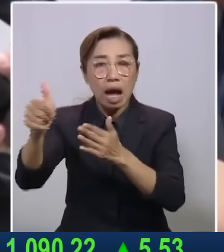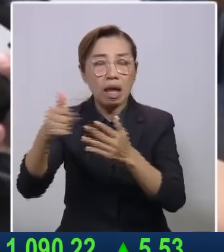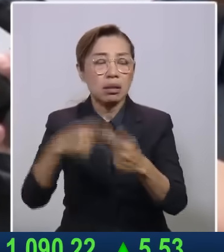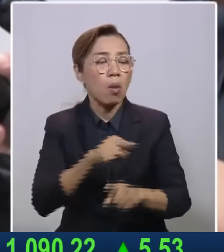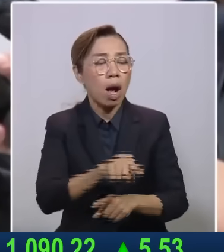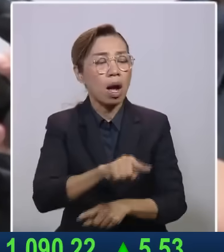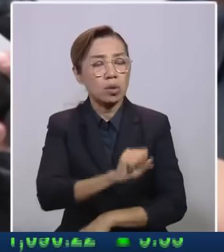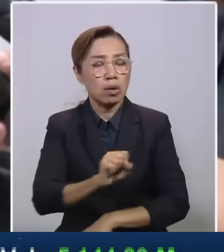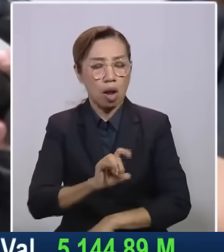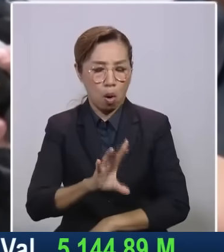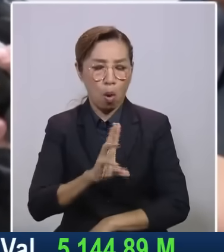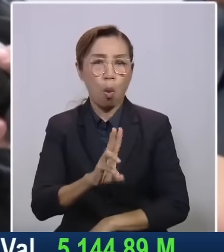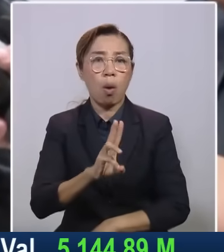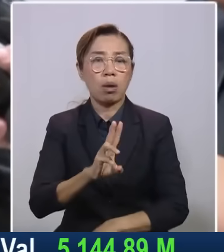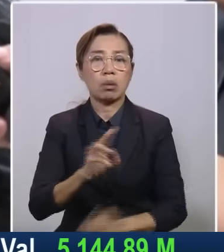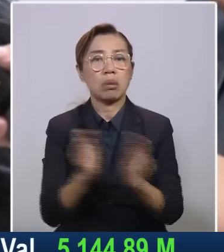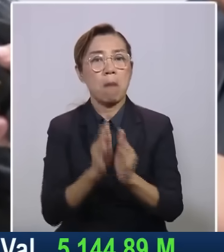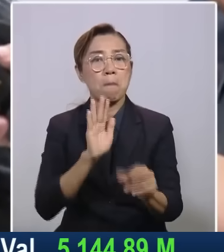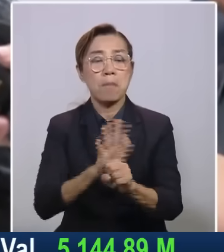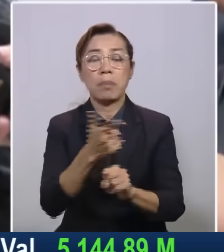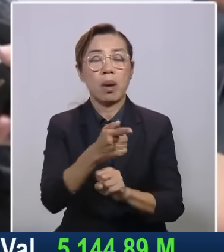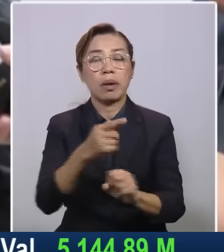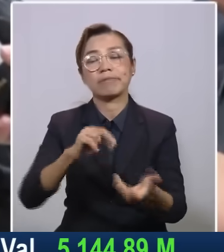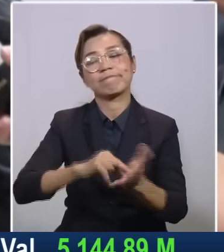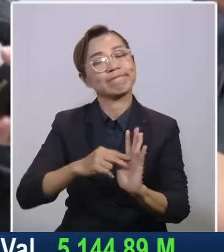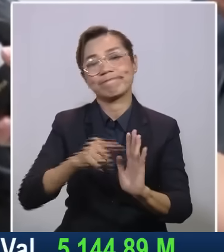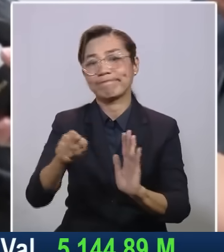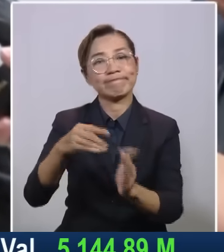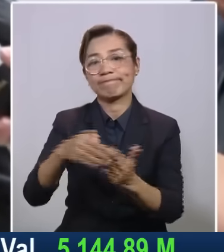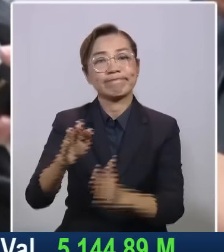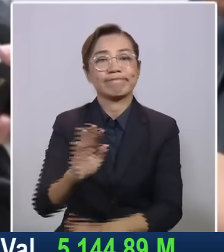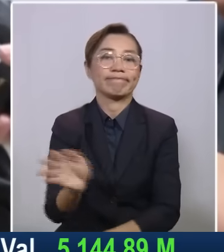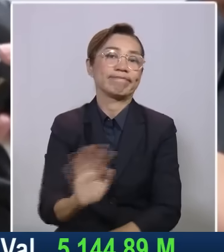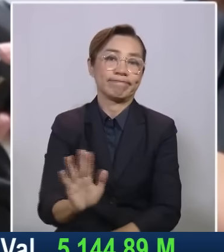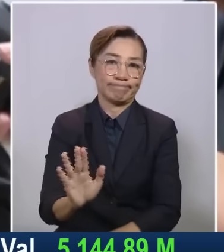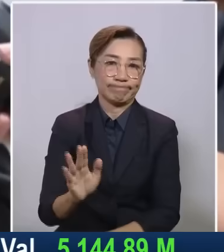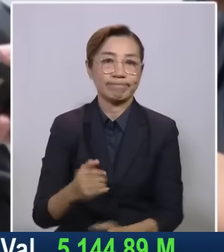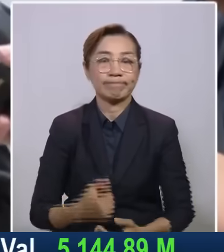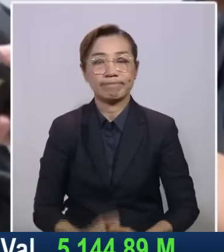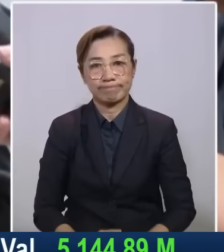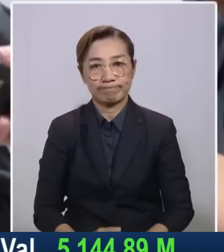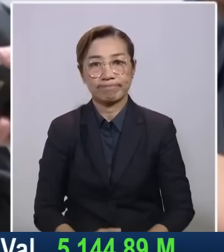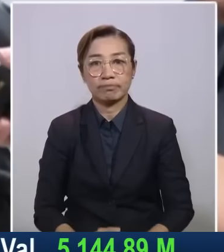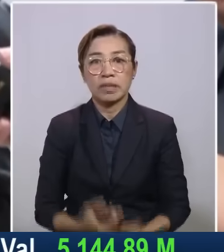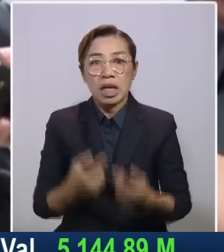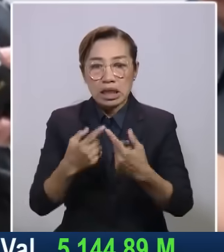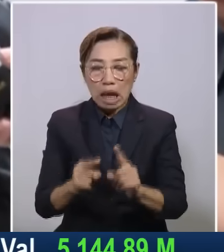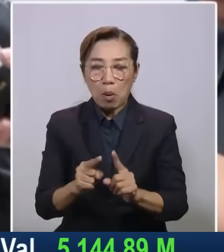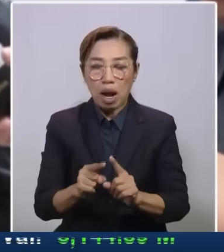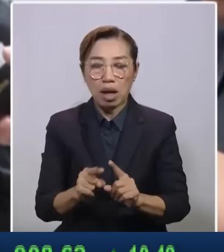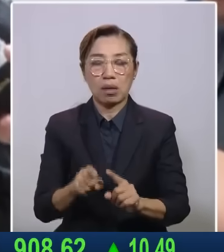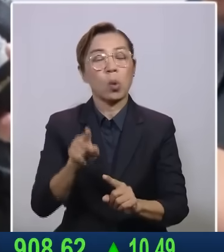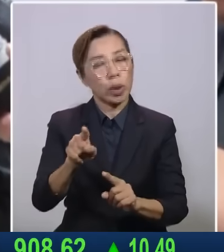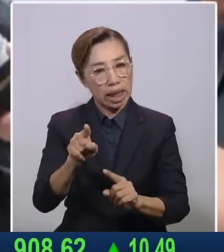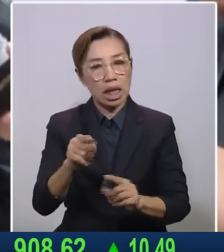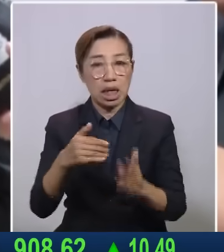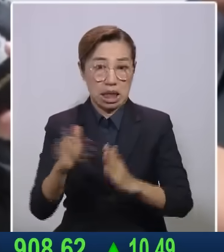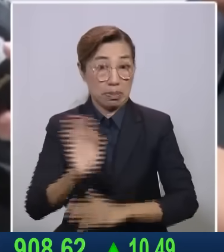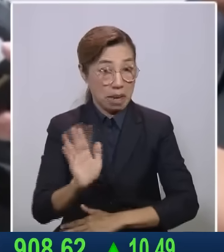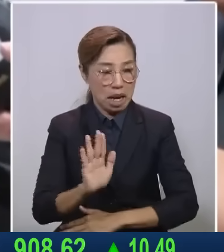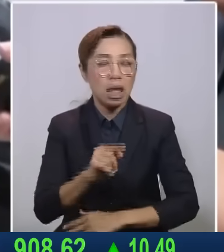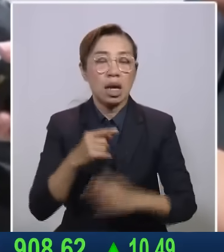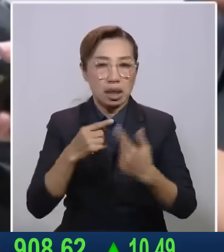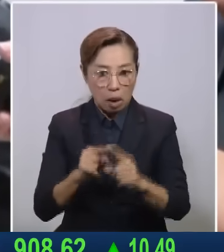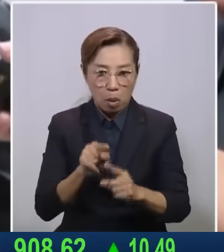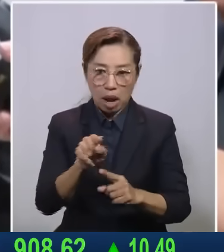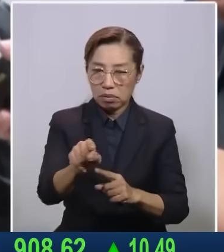ว่าเอ่อยังไม่สามารถมีมติที่จะขับพ้นออกจากสมาชิกพรรได้แต่ที่ประชุมก็เห็นว่าควร